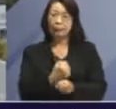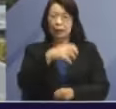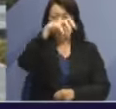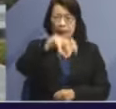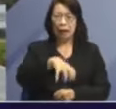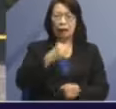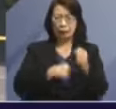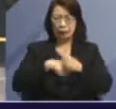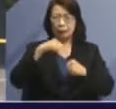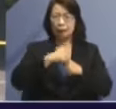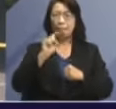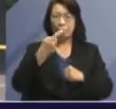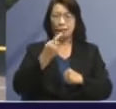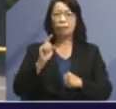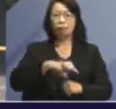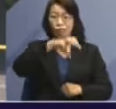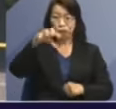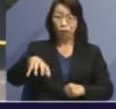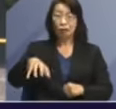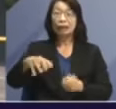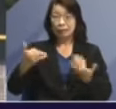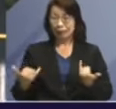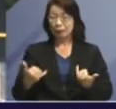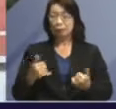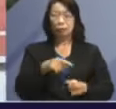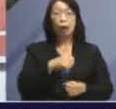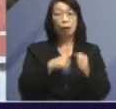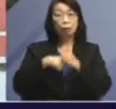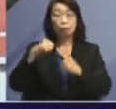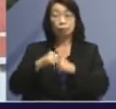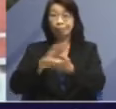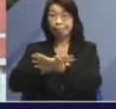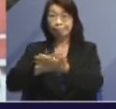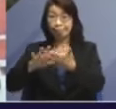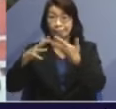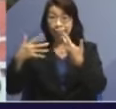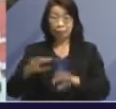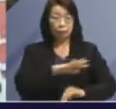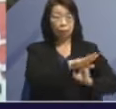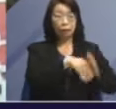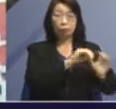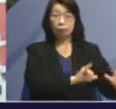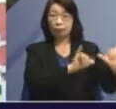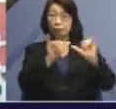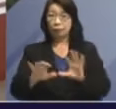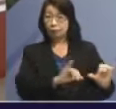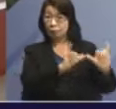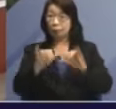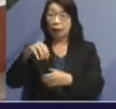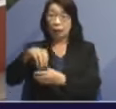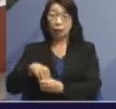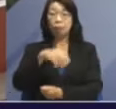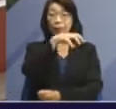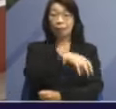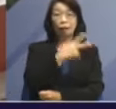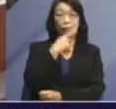จังหวัดพิษณุโลกหลังใหม่และเมื่อดำเนินการแล้วเสร็จก็ได้ย้ายที่ทำการจากอาคารศาลจังหวัดพิษณุโลกหลังเดิม